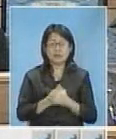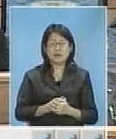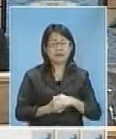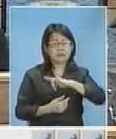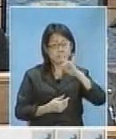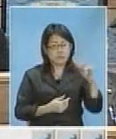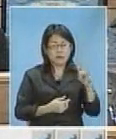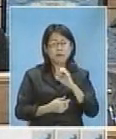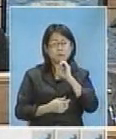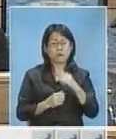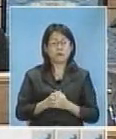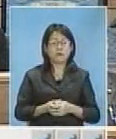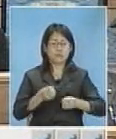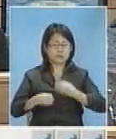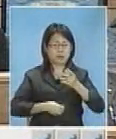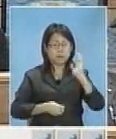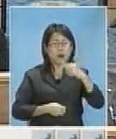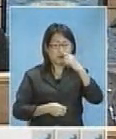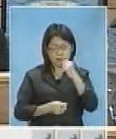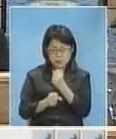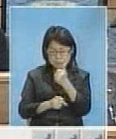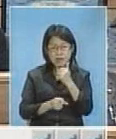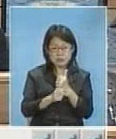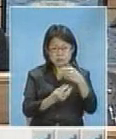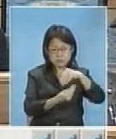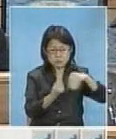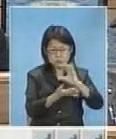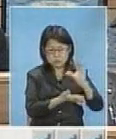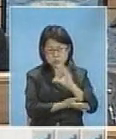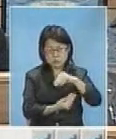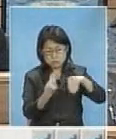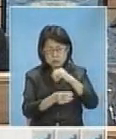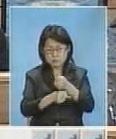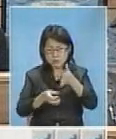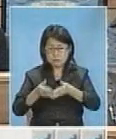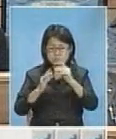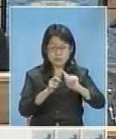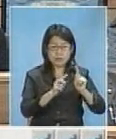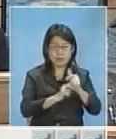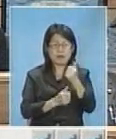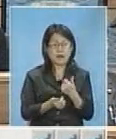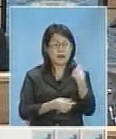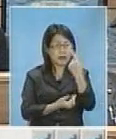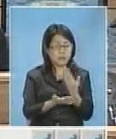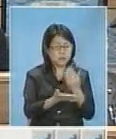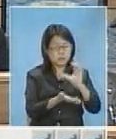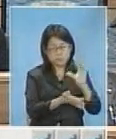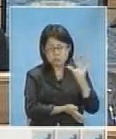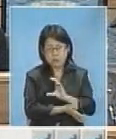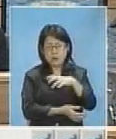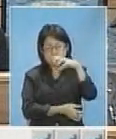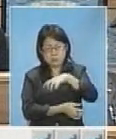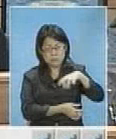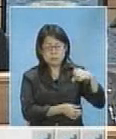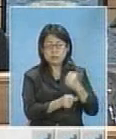ไปเพื่อยืนยันว่าประเทศไทยยังมีโอกาสการพัฒนาทางเศรษฐกิจและยังมีโอกาสสำหรับนักลงทุนญี่ปุ่นในการที่จะมาล